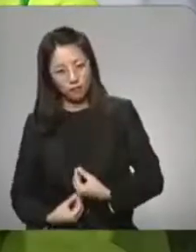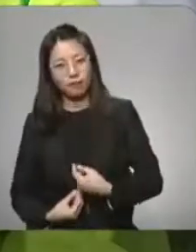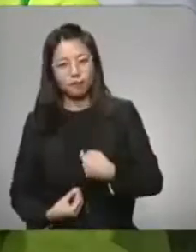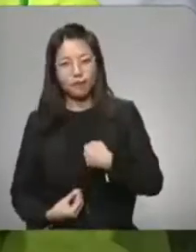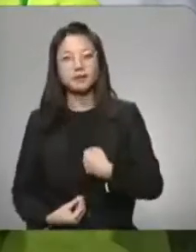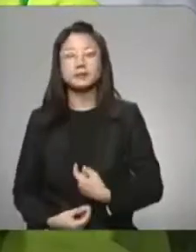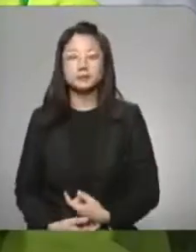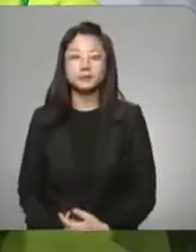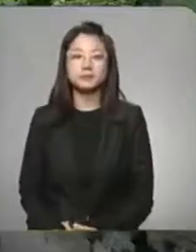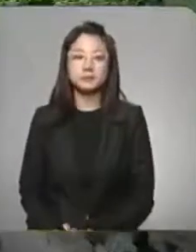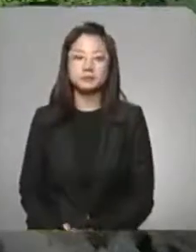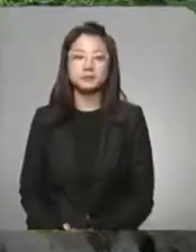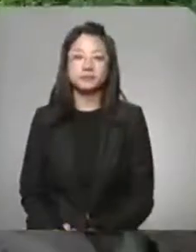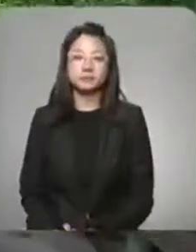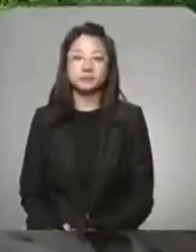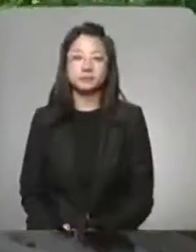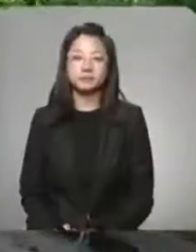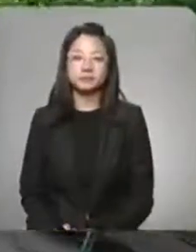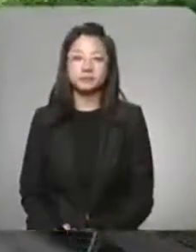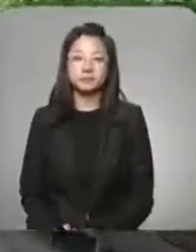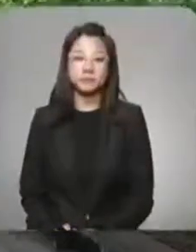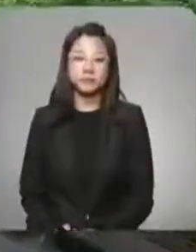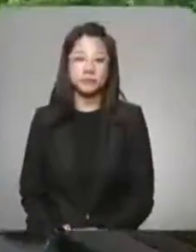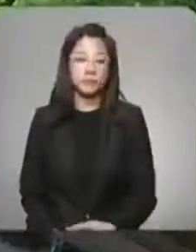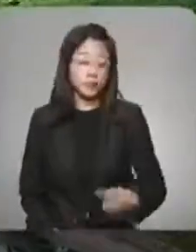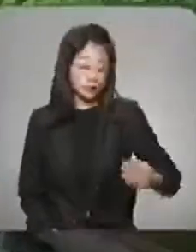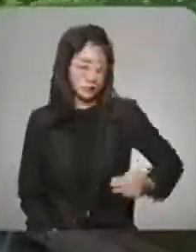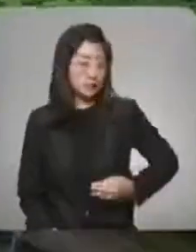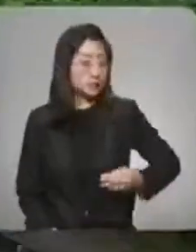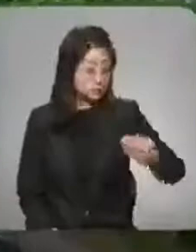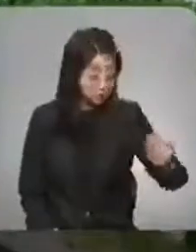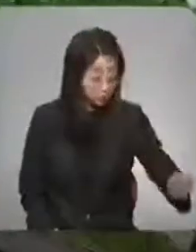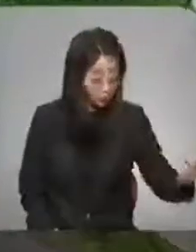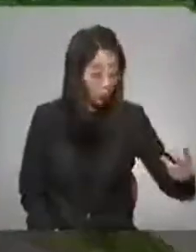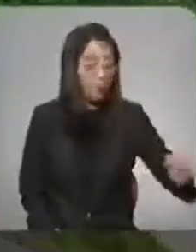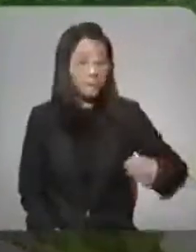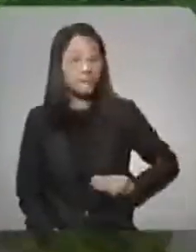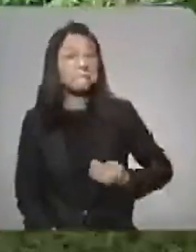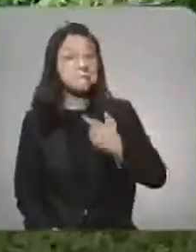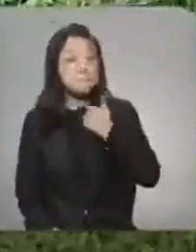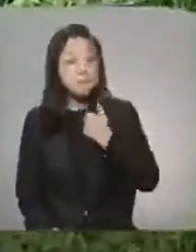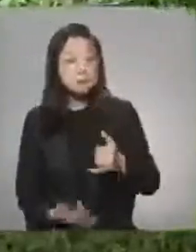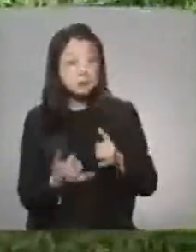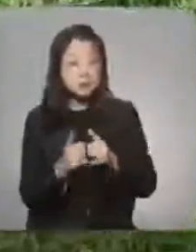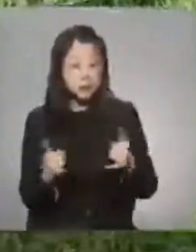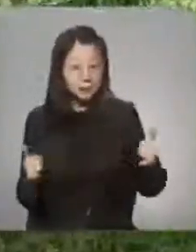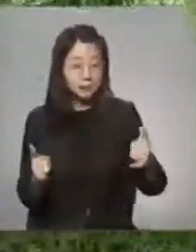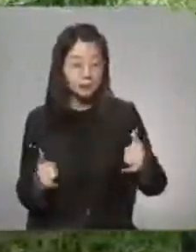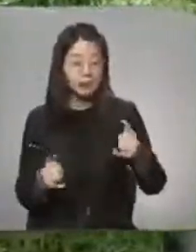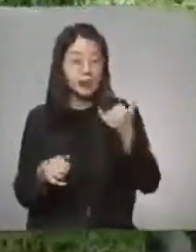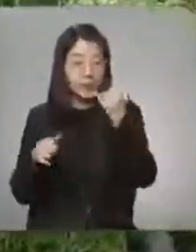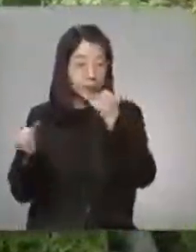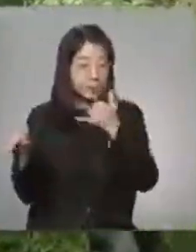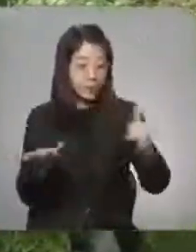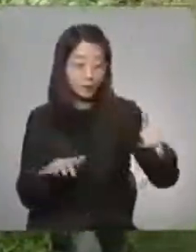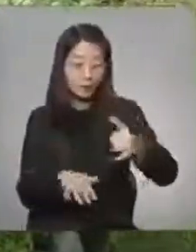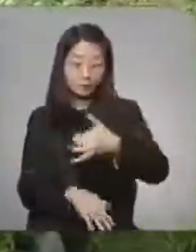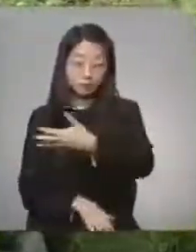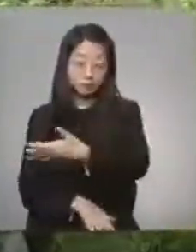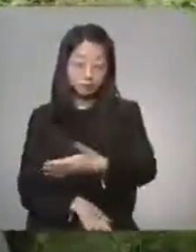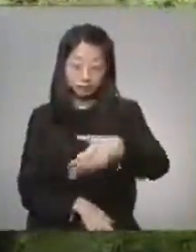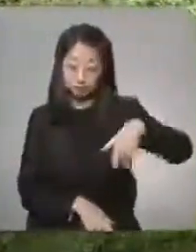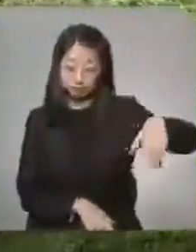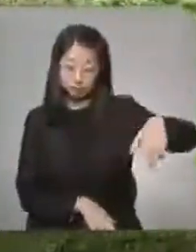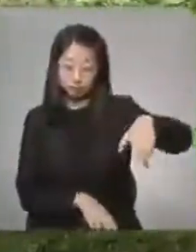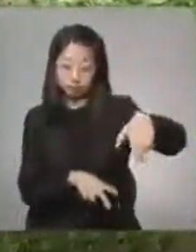누구를 지고 장기를 기증 하거나 20 받은 50여명이 해안도로를 함께 걸어갑니다 강릉에서 구성까지